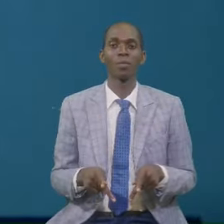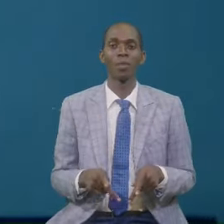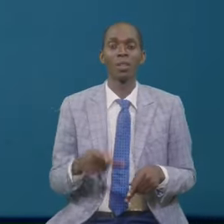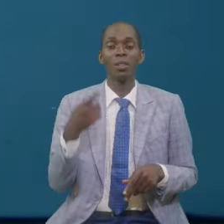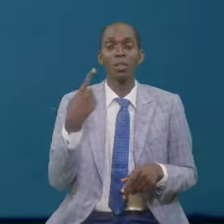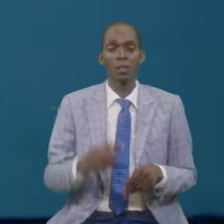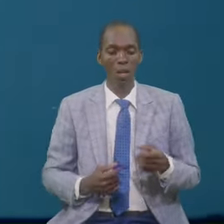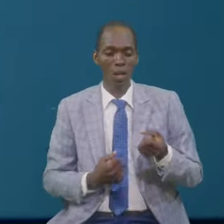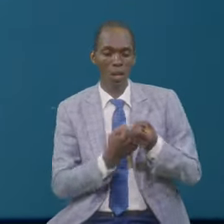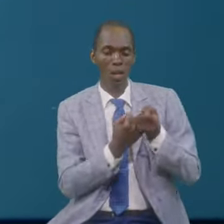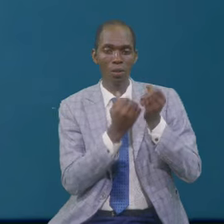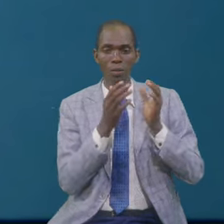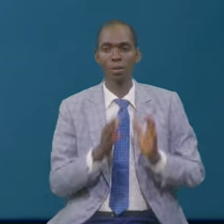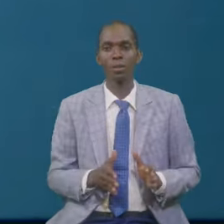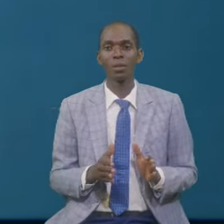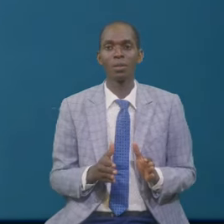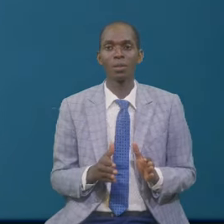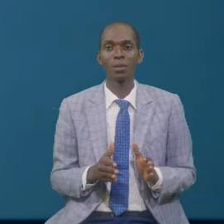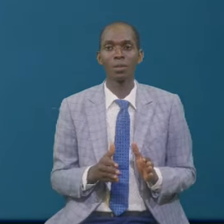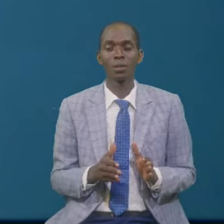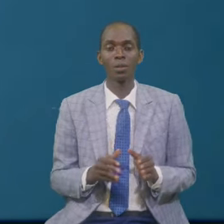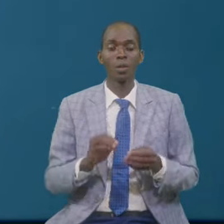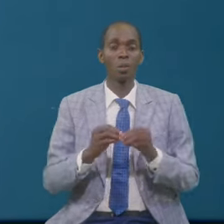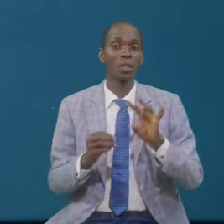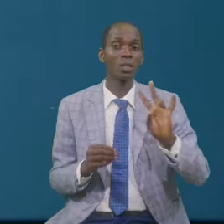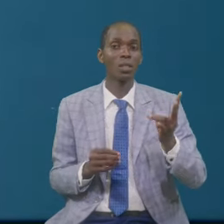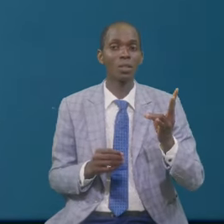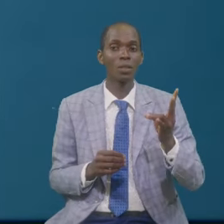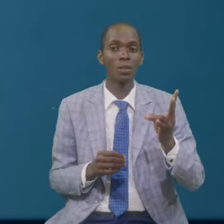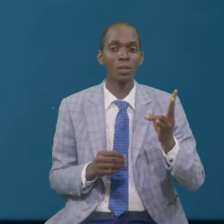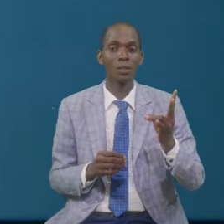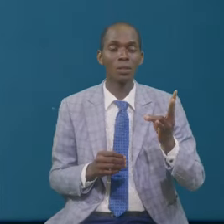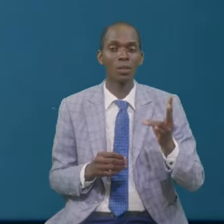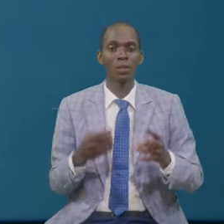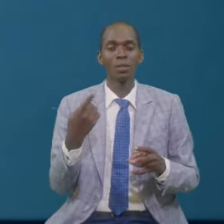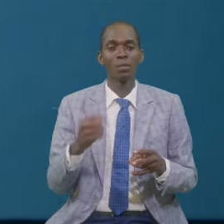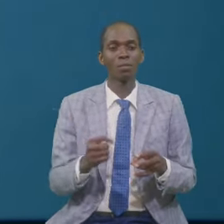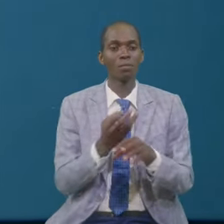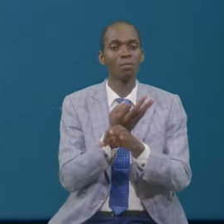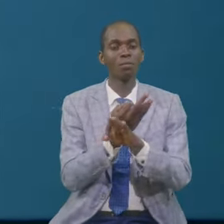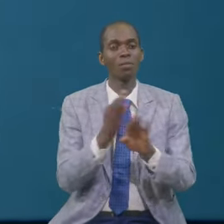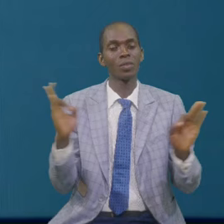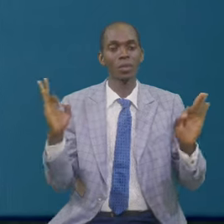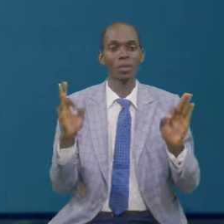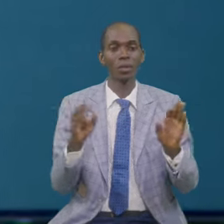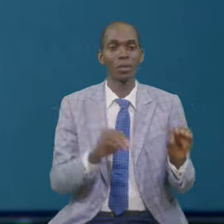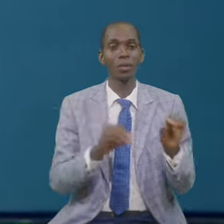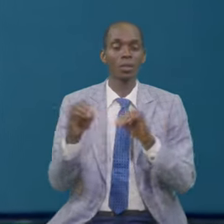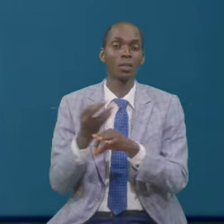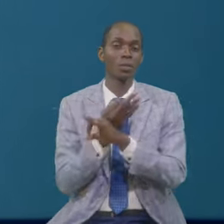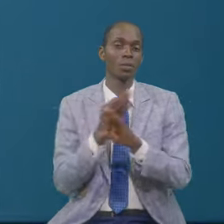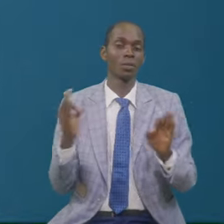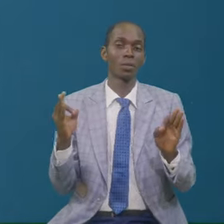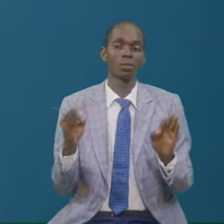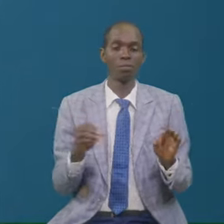ఈ యొక్క న్యాయవాది. Number 7. ఏడవది. Acquitted. అలాగే నేరము పొందినవాడు. Acquitted. ఆ